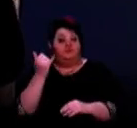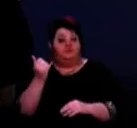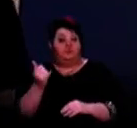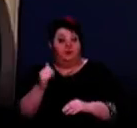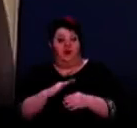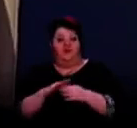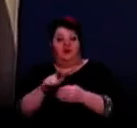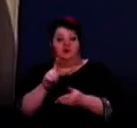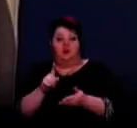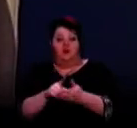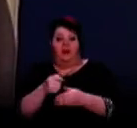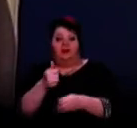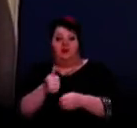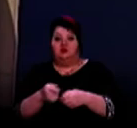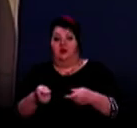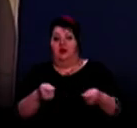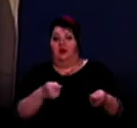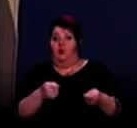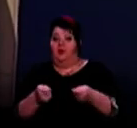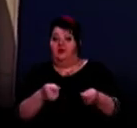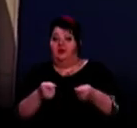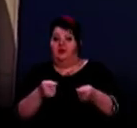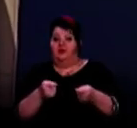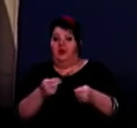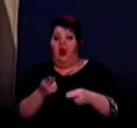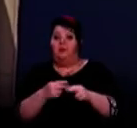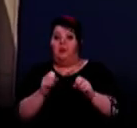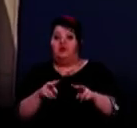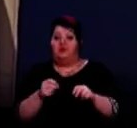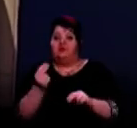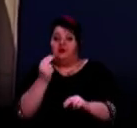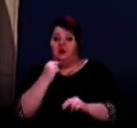начальника управління безпечності харчових продуктів Головного управління